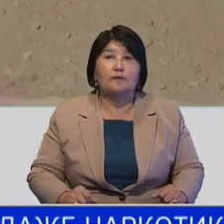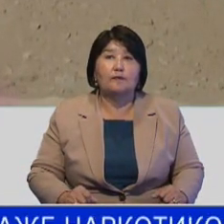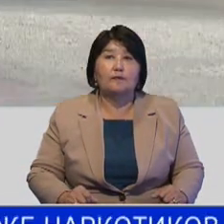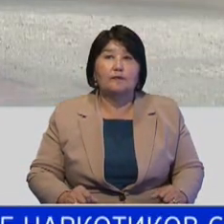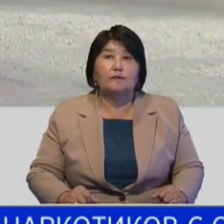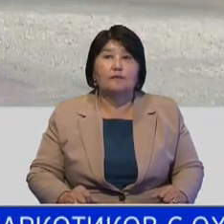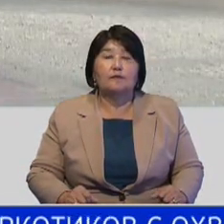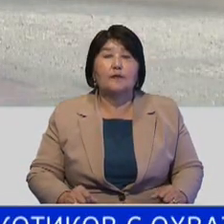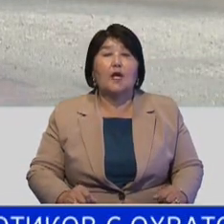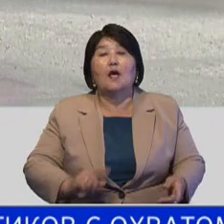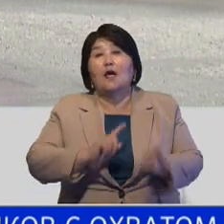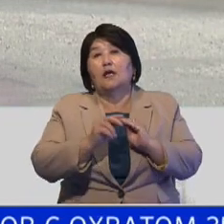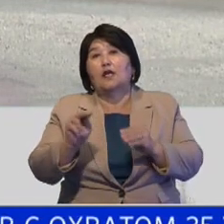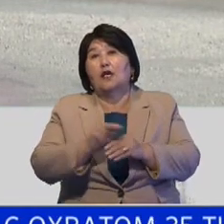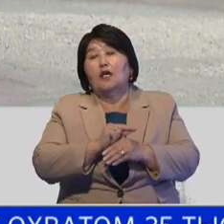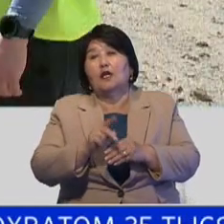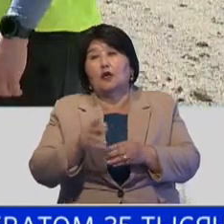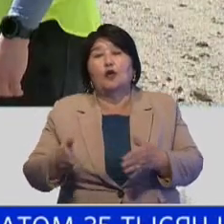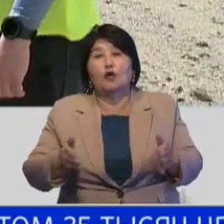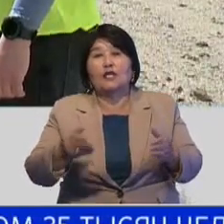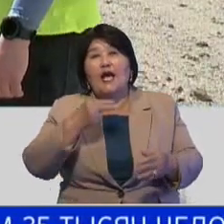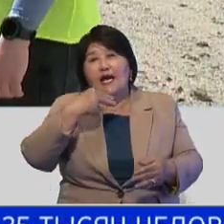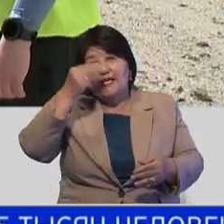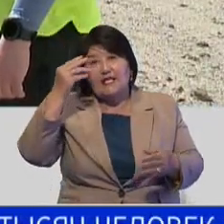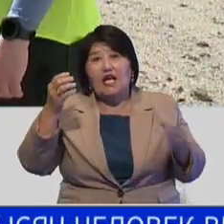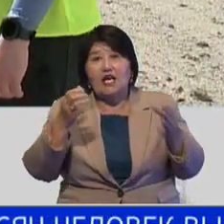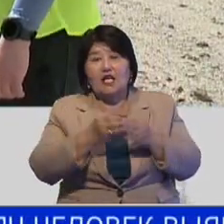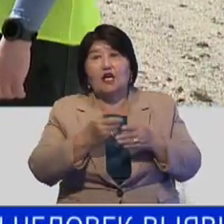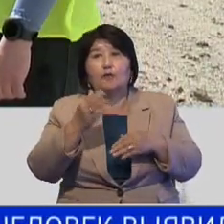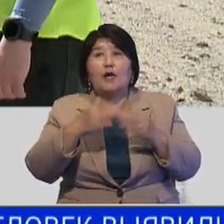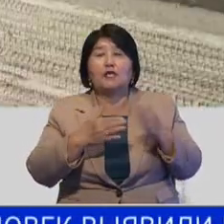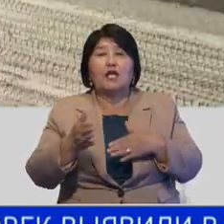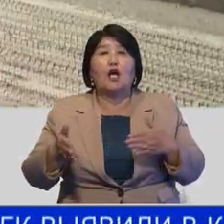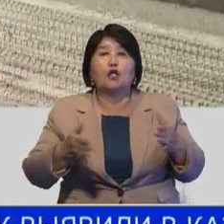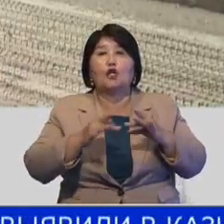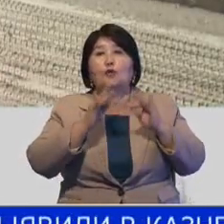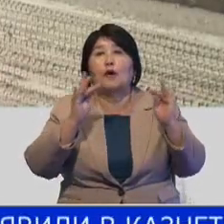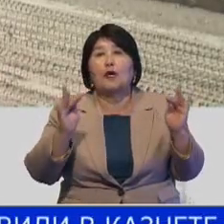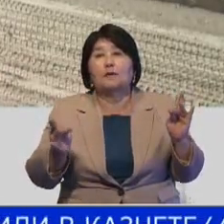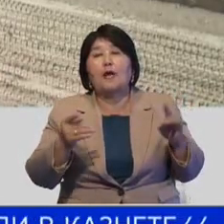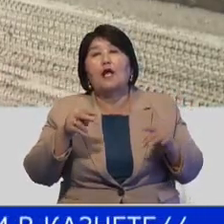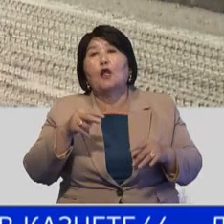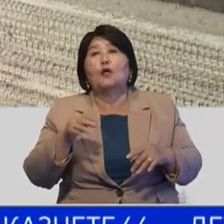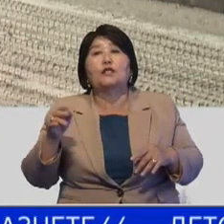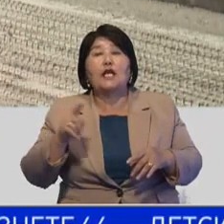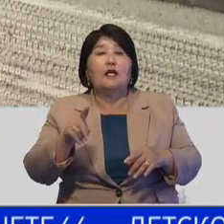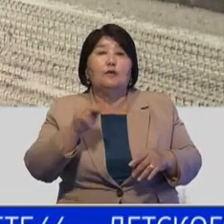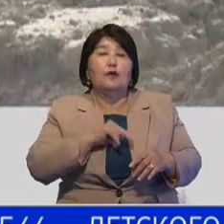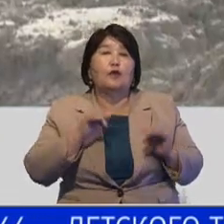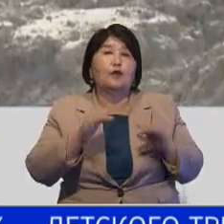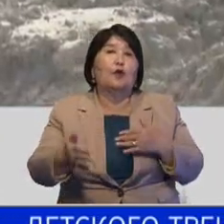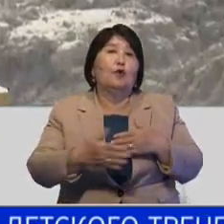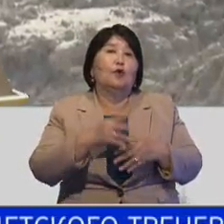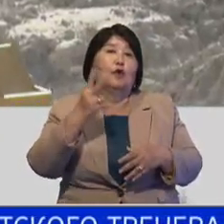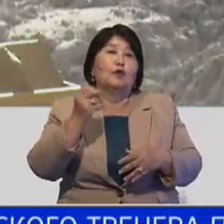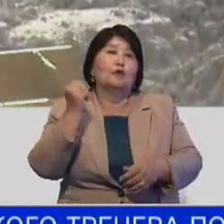трассы реконструкцию данного участка проводит китайская компания по строительству дорог и мостов лунзян в работах задействовано